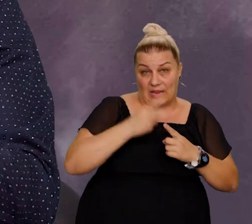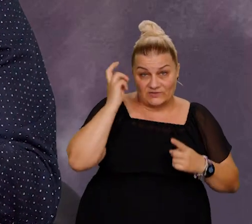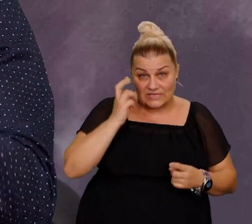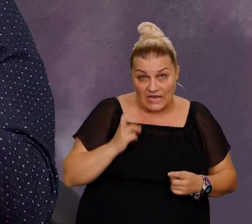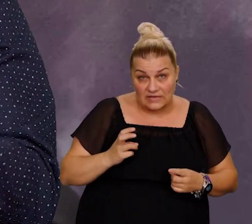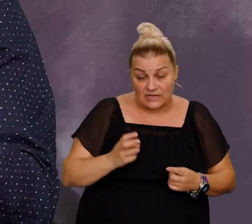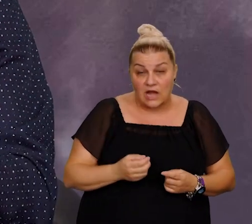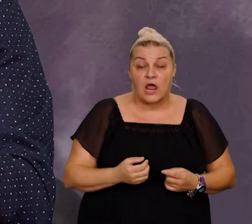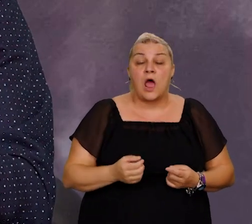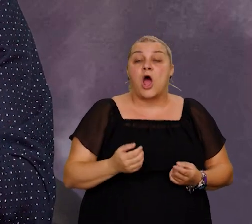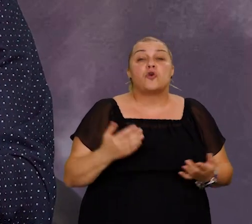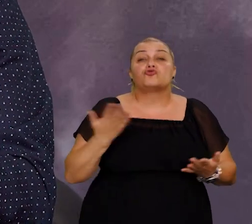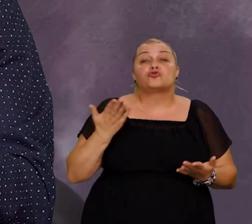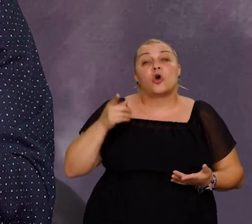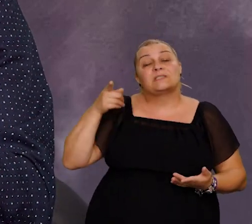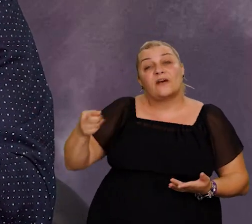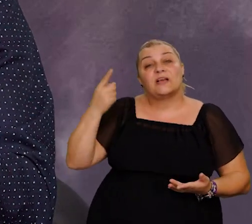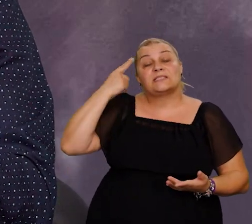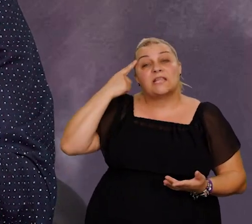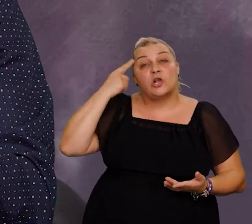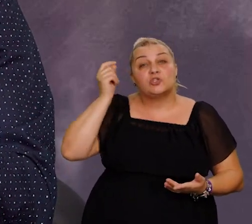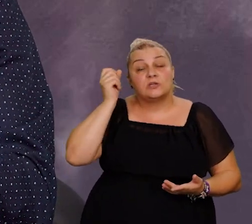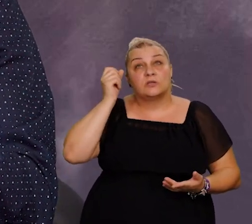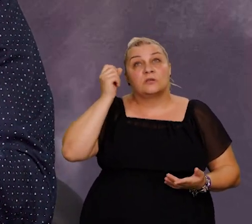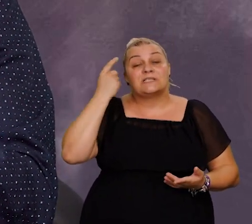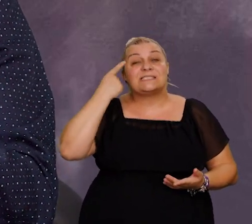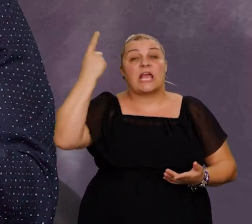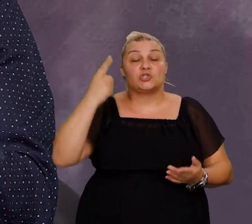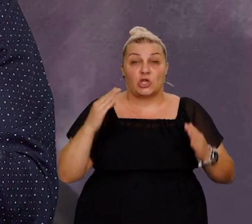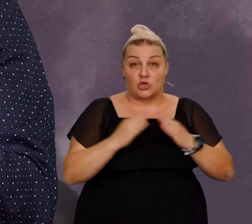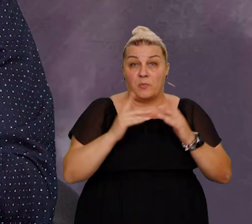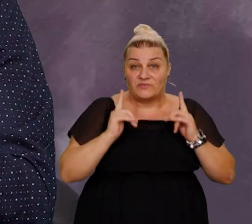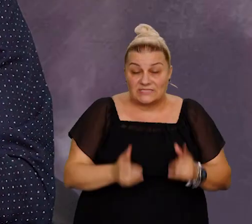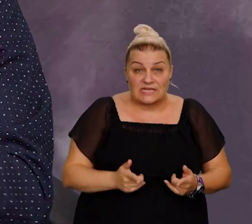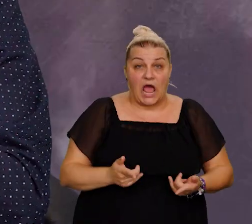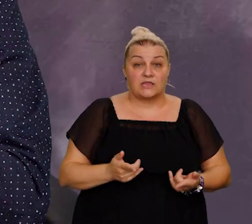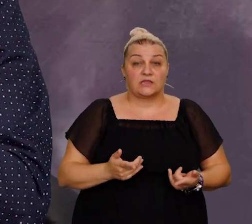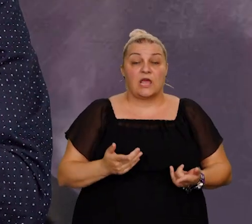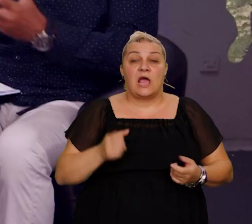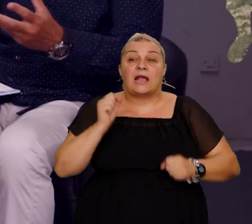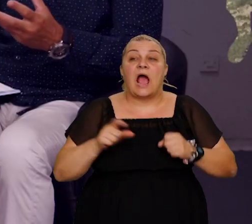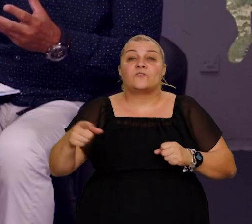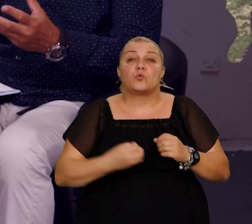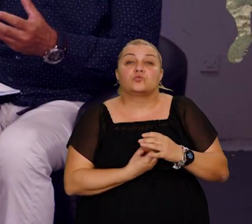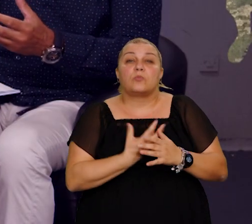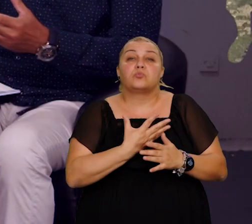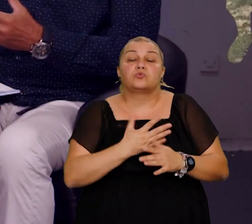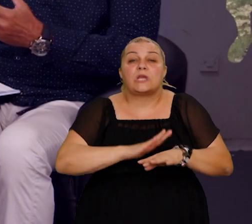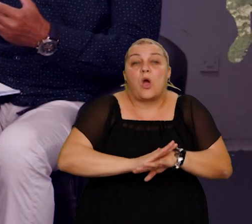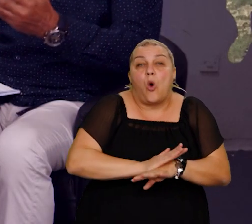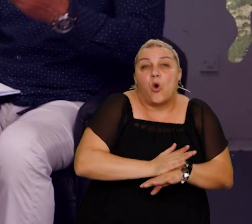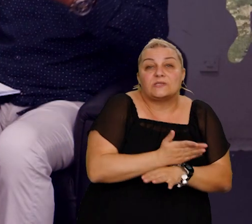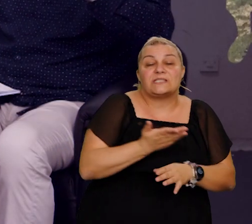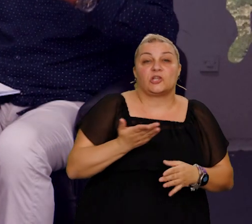ajmo prije onako zagrijavanja, što za vas znači sjećanje na Domovinski rat? Što on budi u vama, kakva emocije, kakva sjećanja?